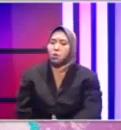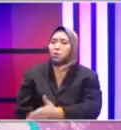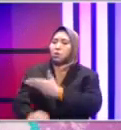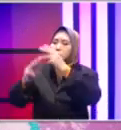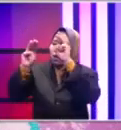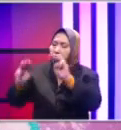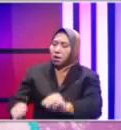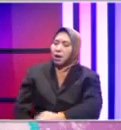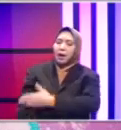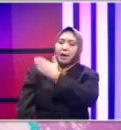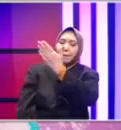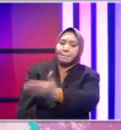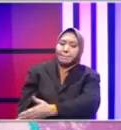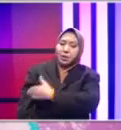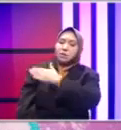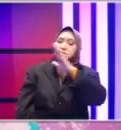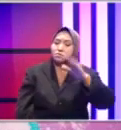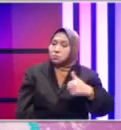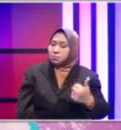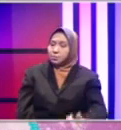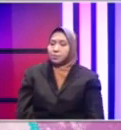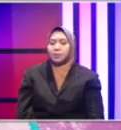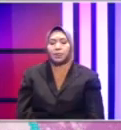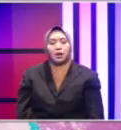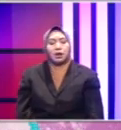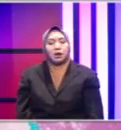Syahrini rok older